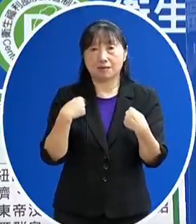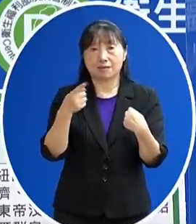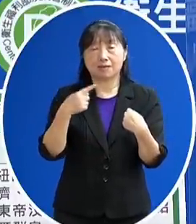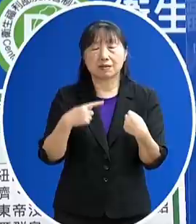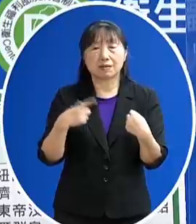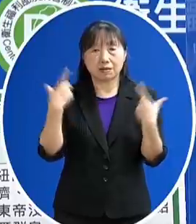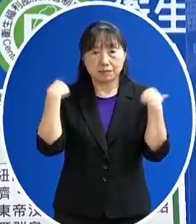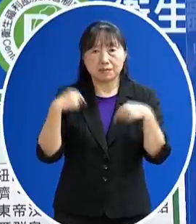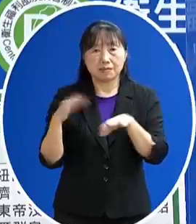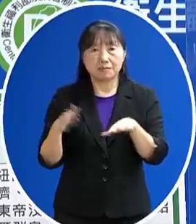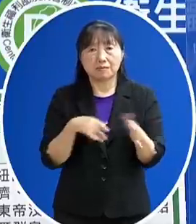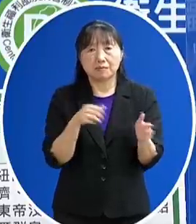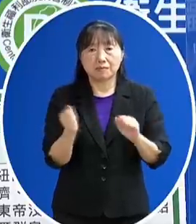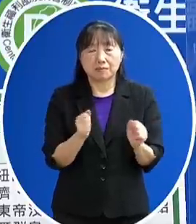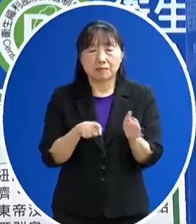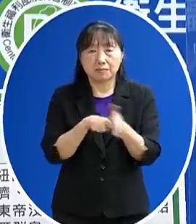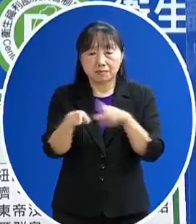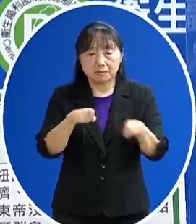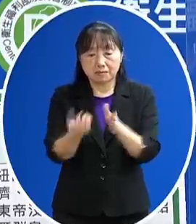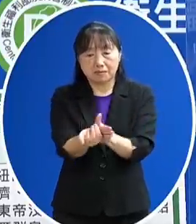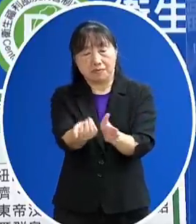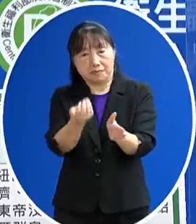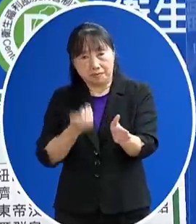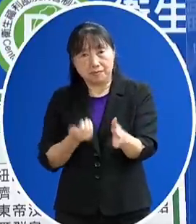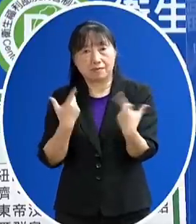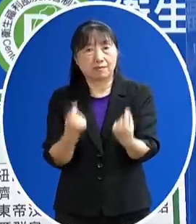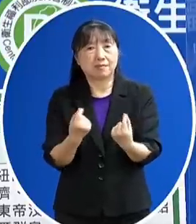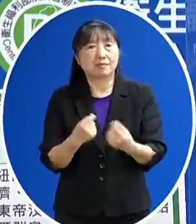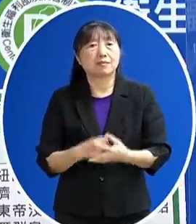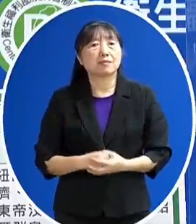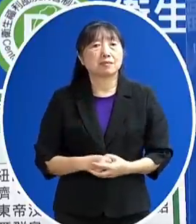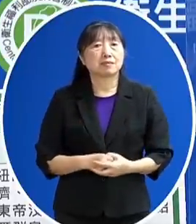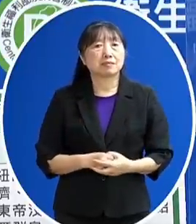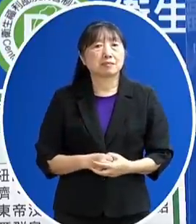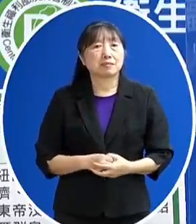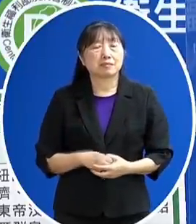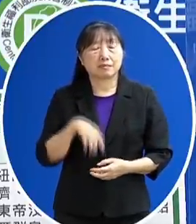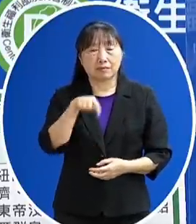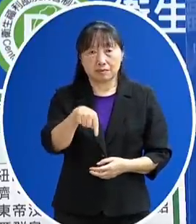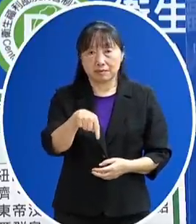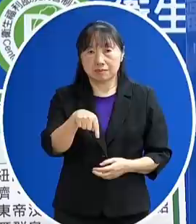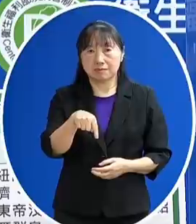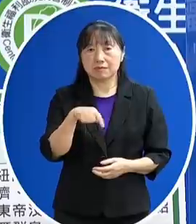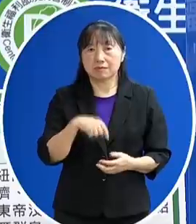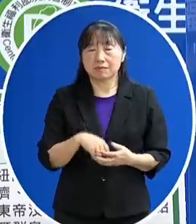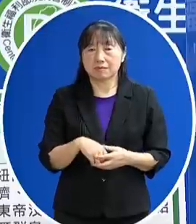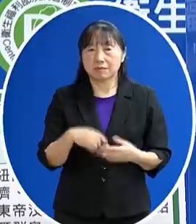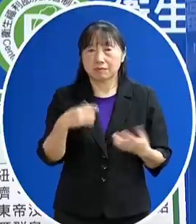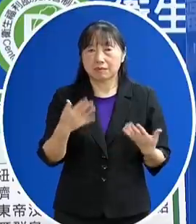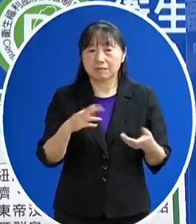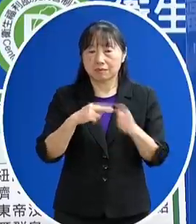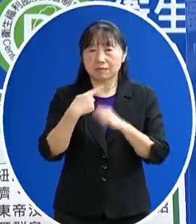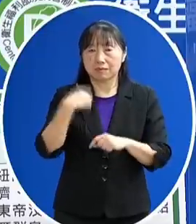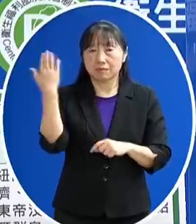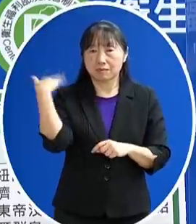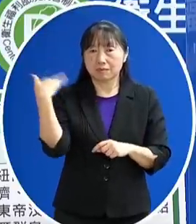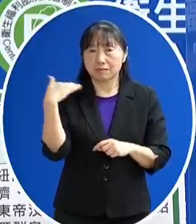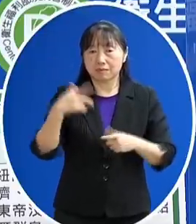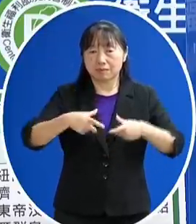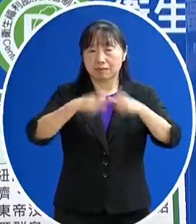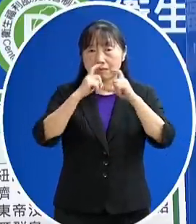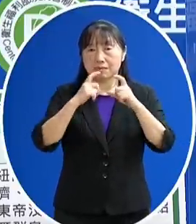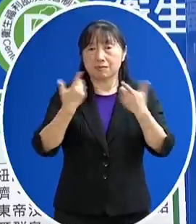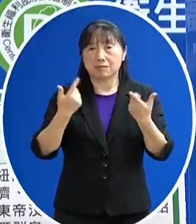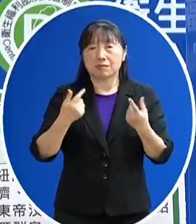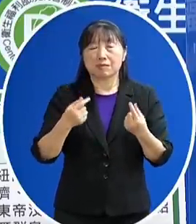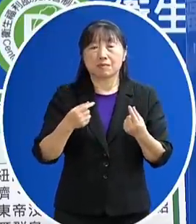案之前都是一样的哈，所以也要有好，但是这里面大概就是跟以前那时候恢复以